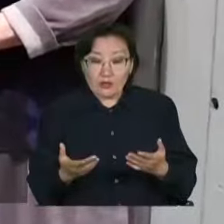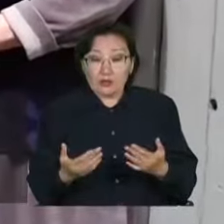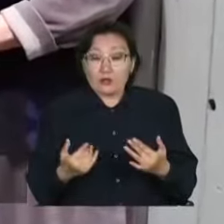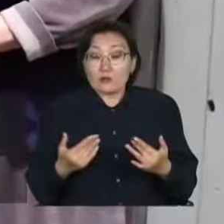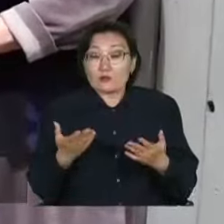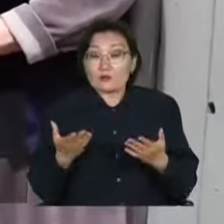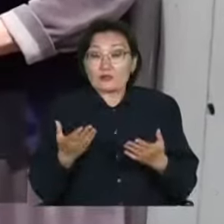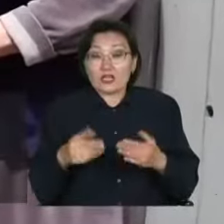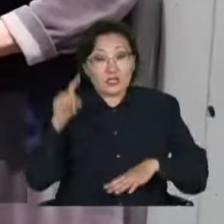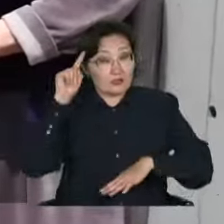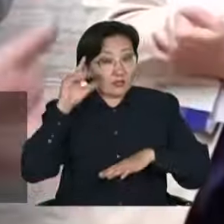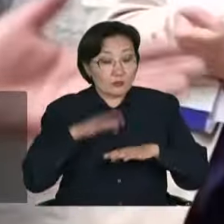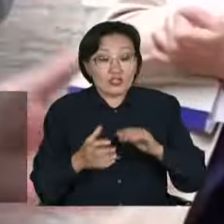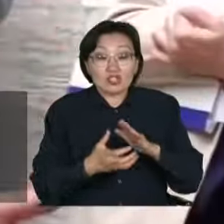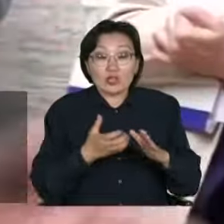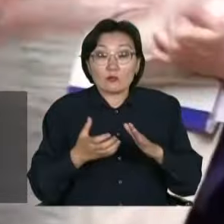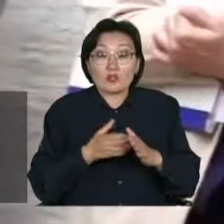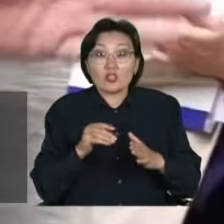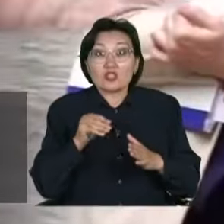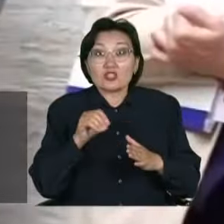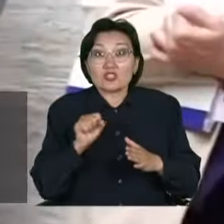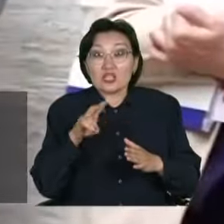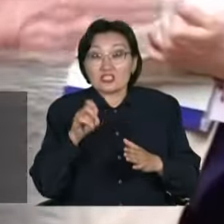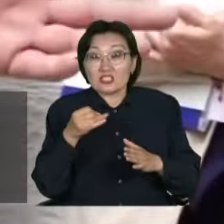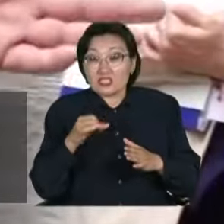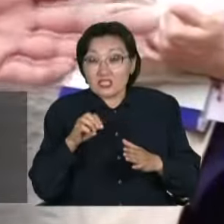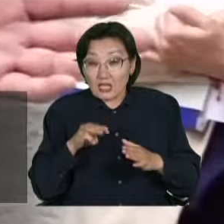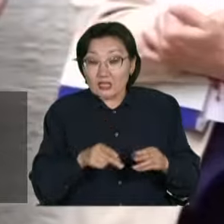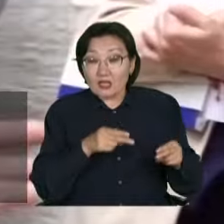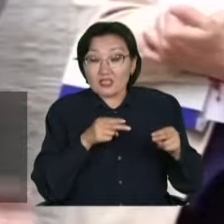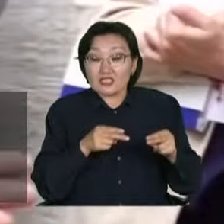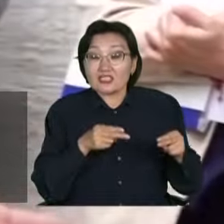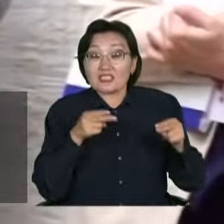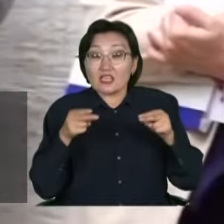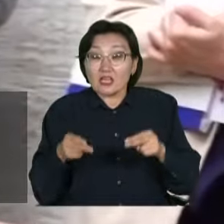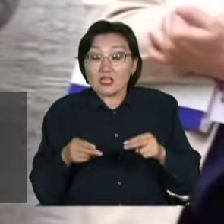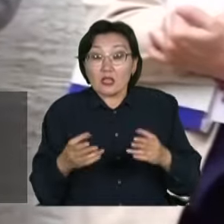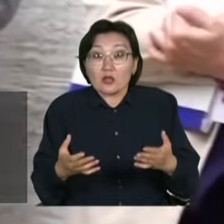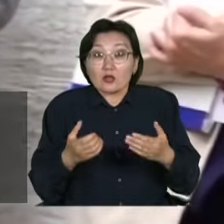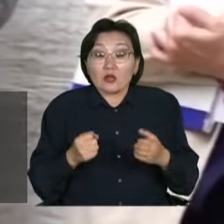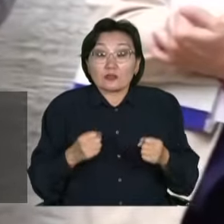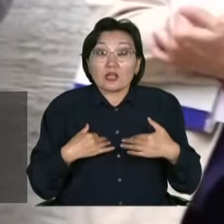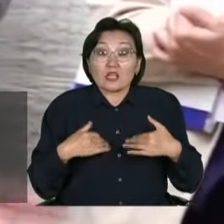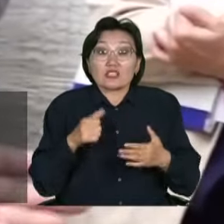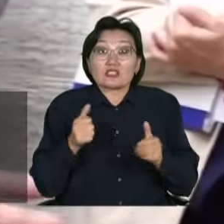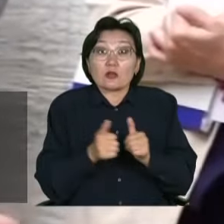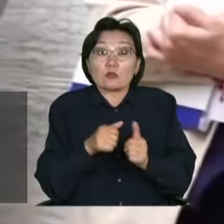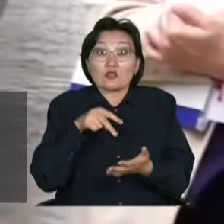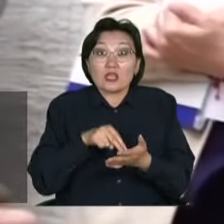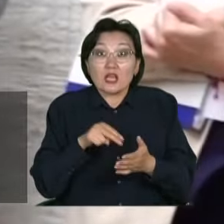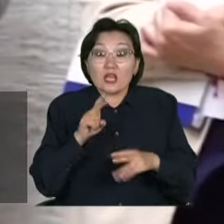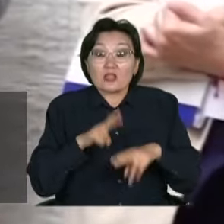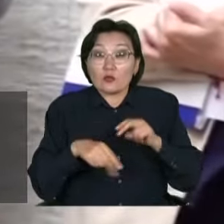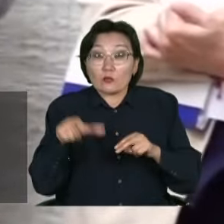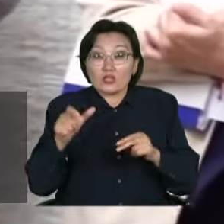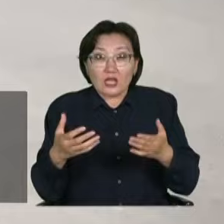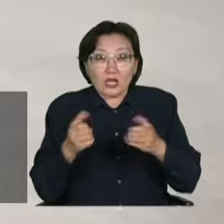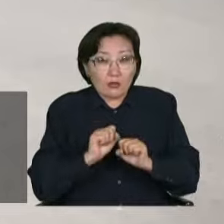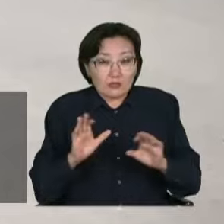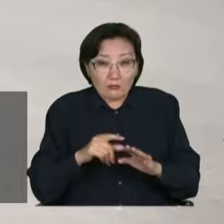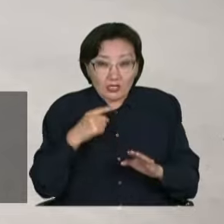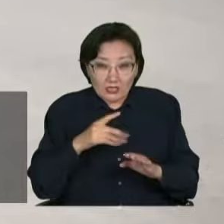осы деген әкімшілік шақырғанда мына Жансейіт келді ғой, осы қабылдамаң деп. Қасымда тұрып айтты ғой архитекторіне. Қабылдамаң деді